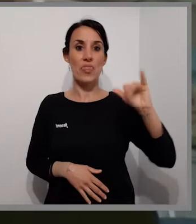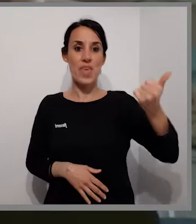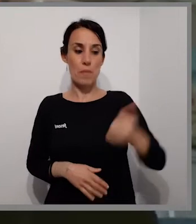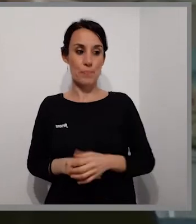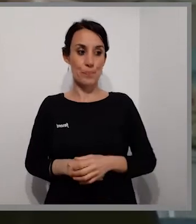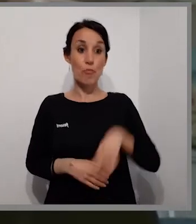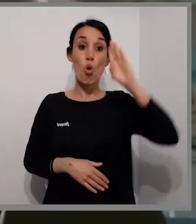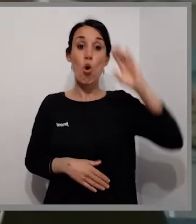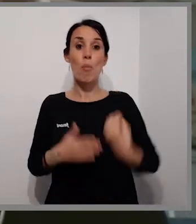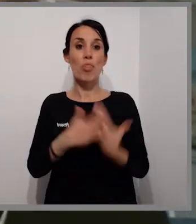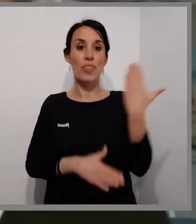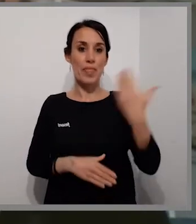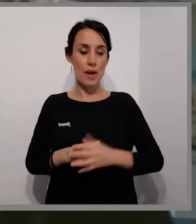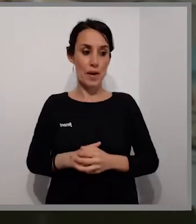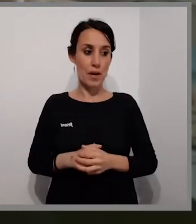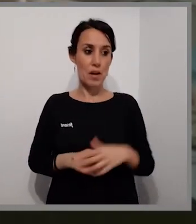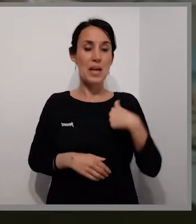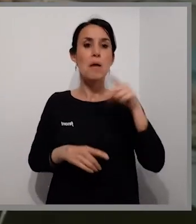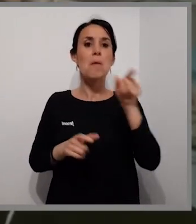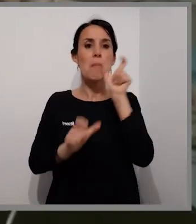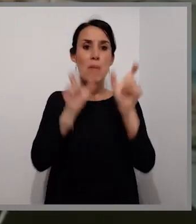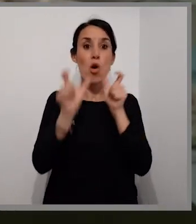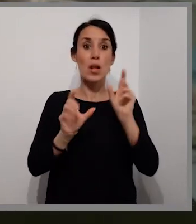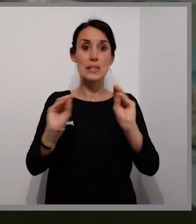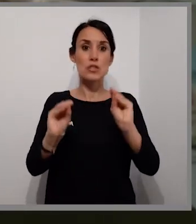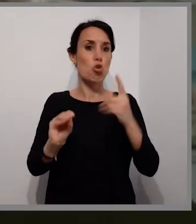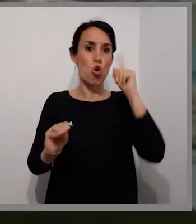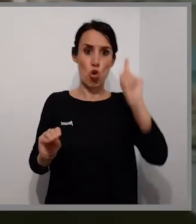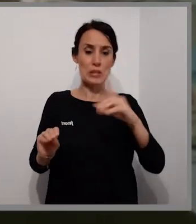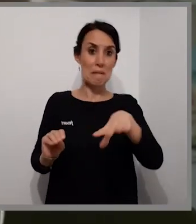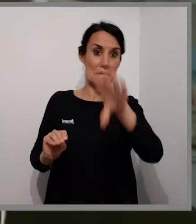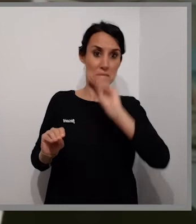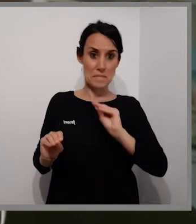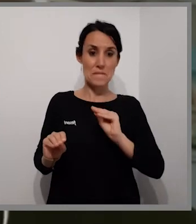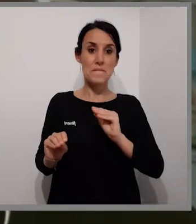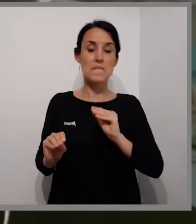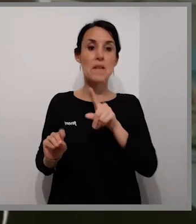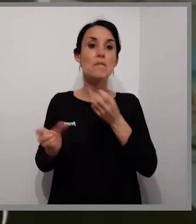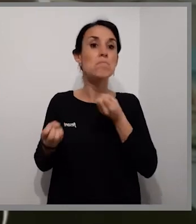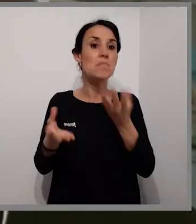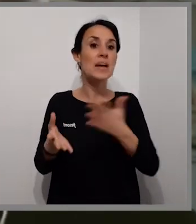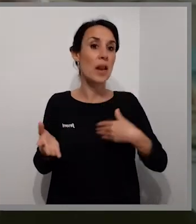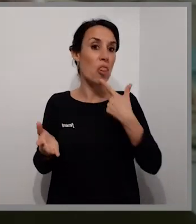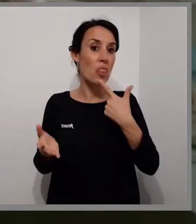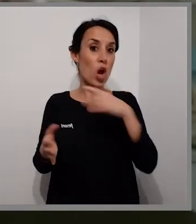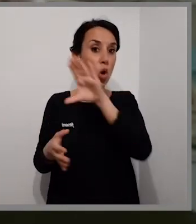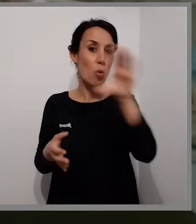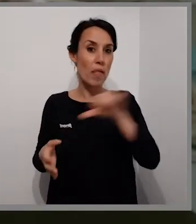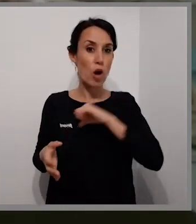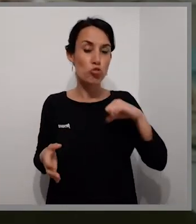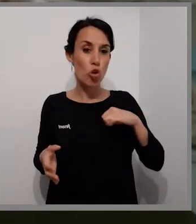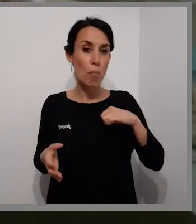Sí, president, molt bon dia. Hola, Salva, bon dia. Jo, per les seves paraules, no sé si interpretar que el que vostè ha transmès és que